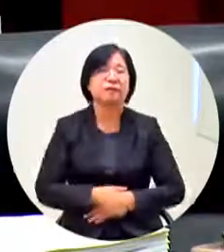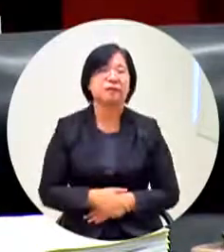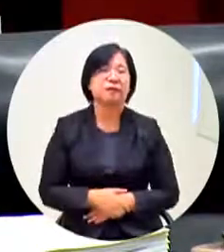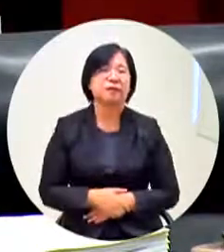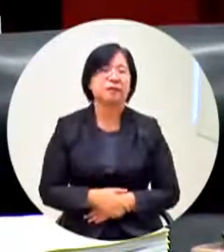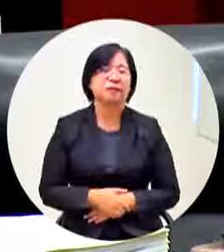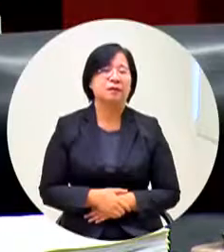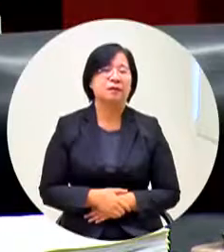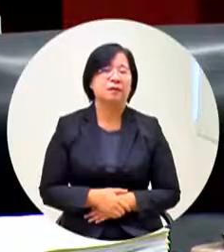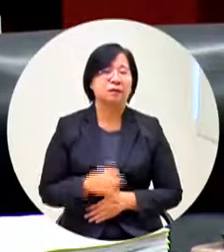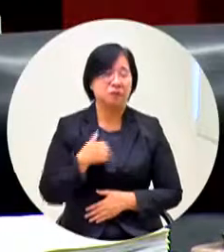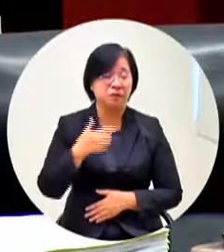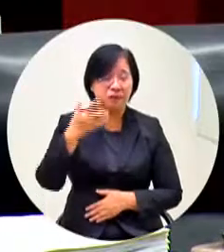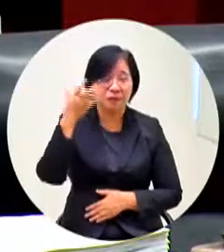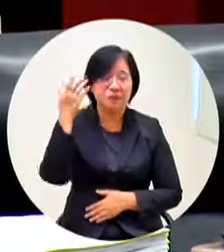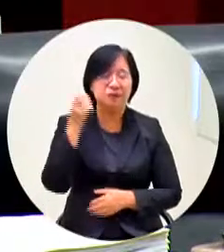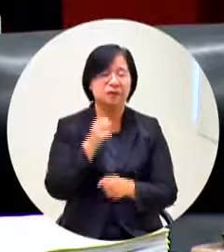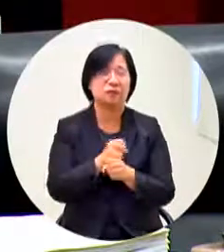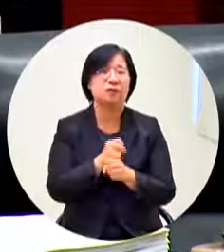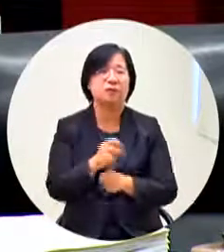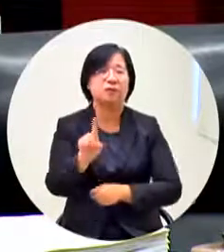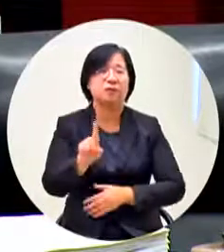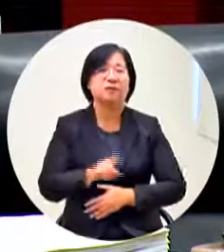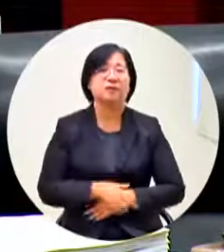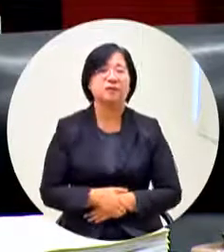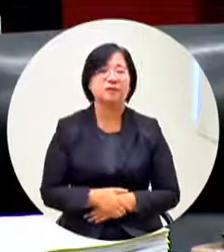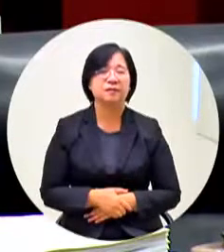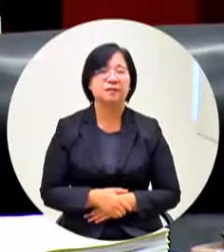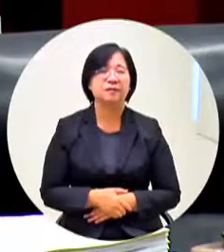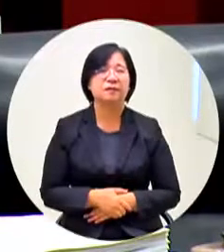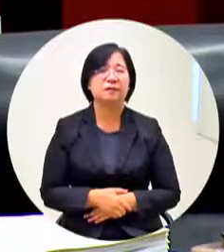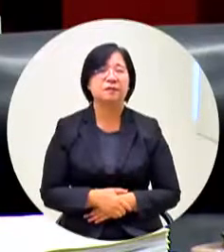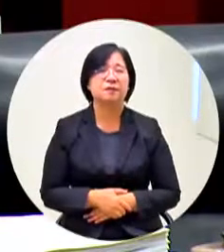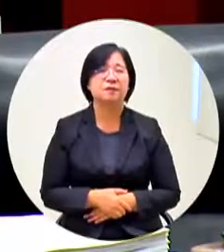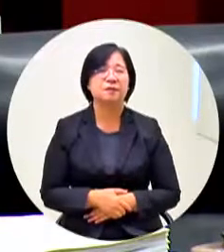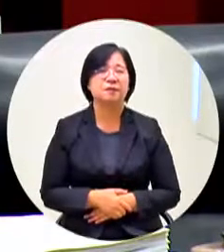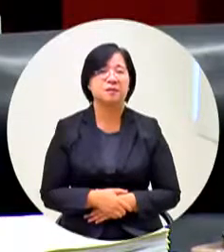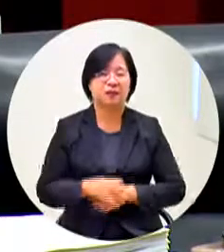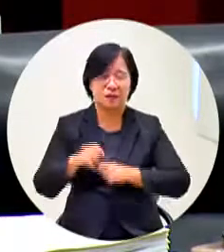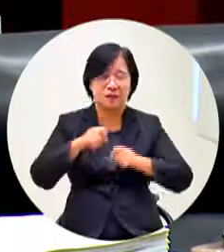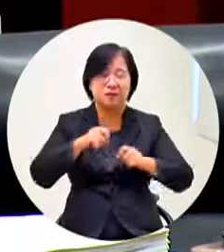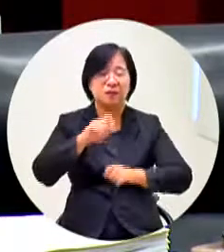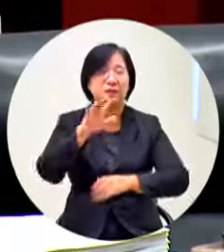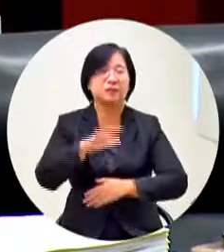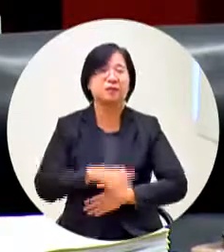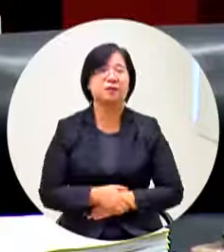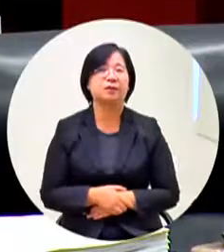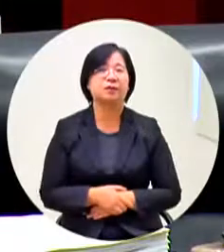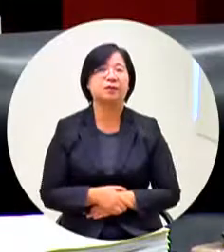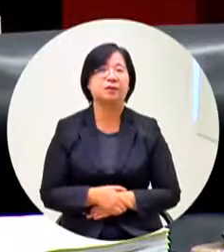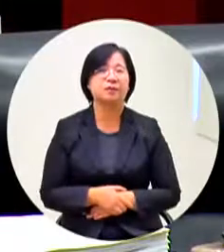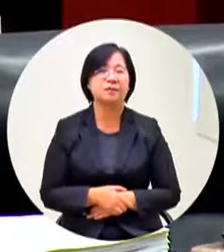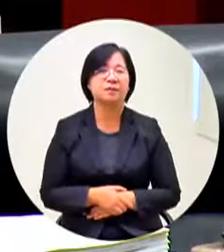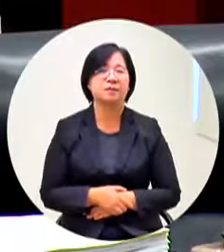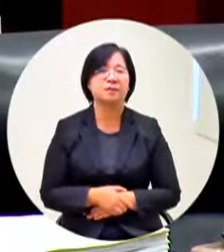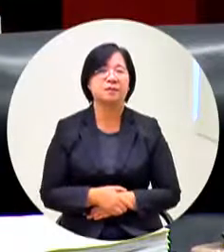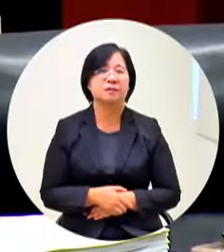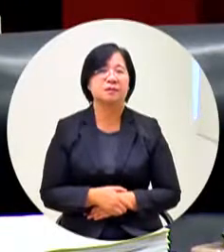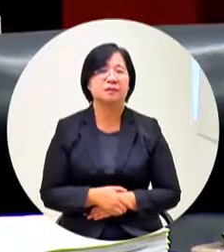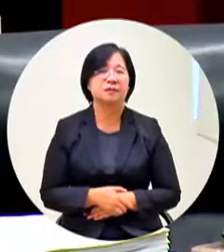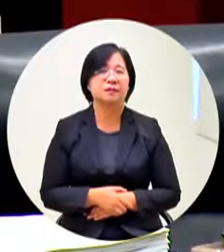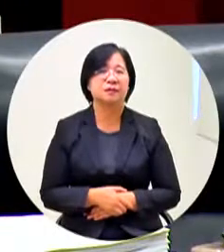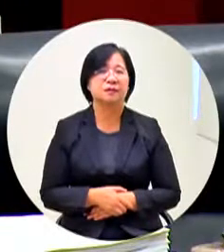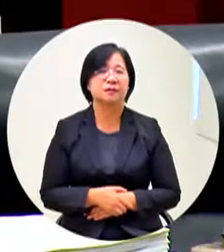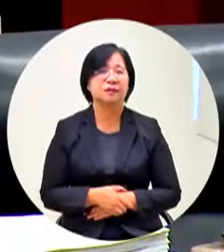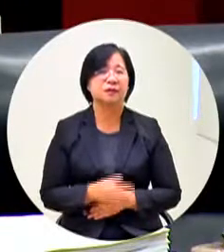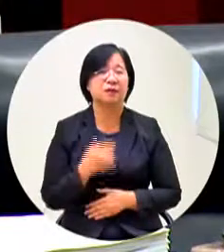为当时我们有做了很多的这个设计哈，就是这些设计哈要做。那但是我今